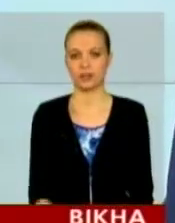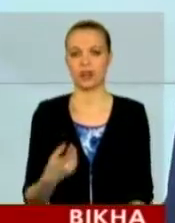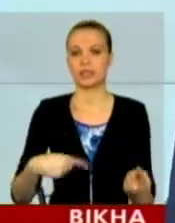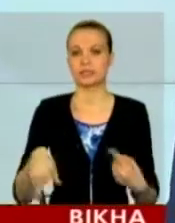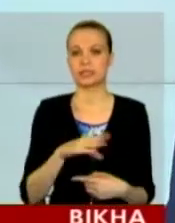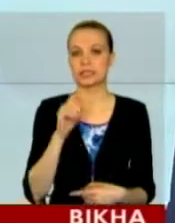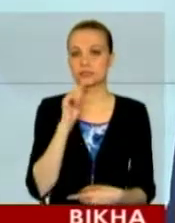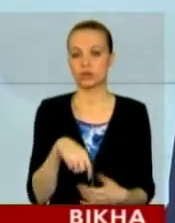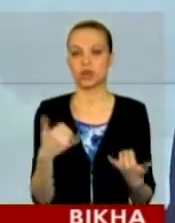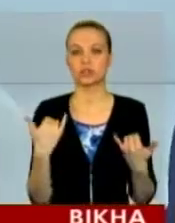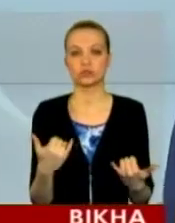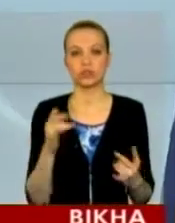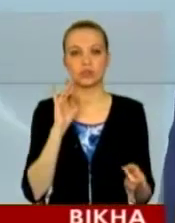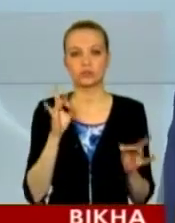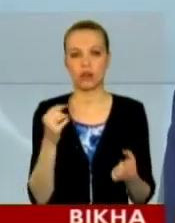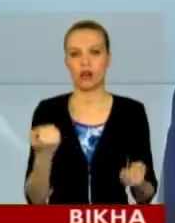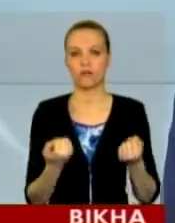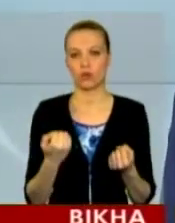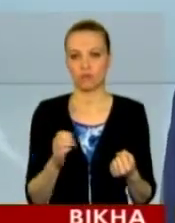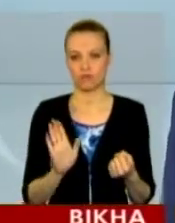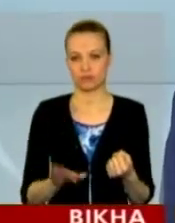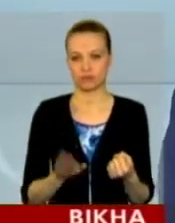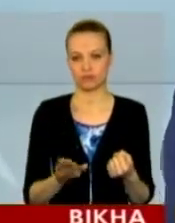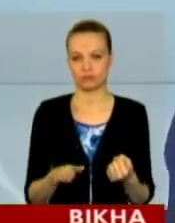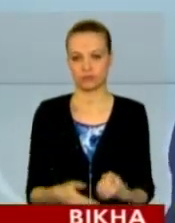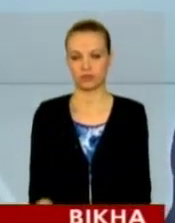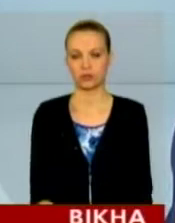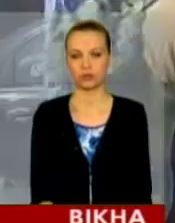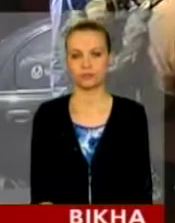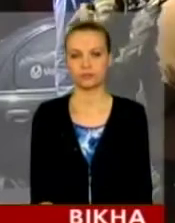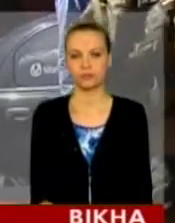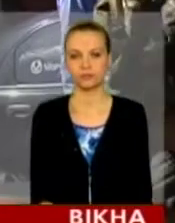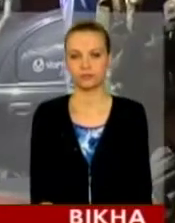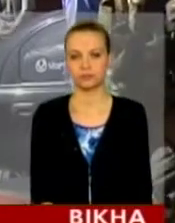Скрізь в Україні сьогодні звучали автомобільні клаксони.